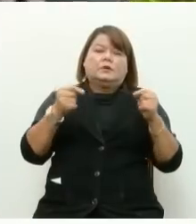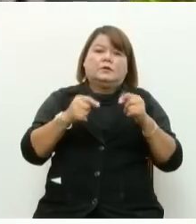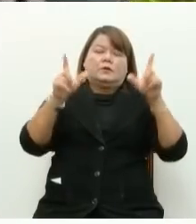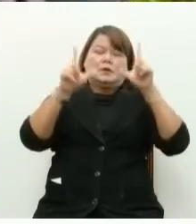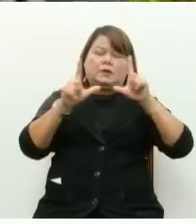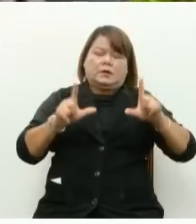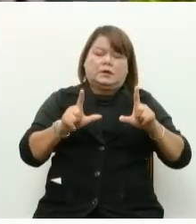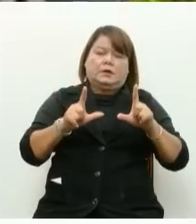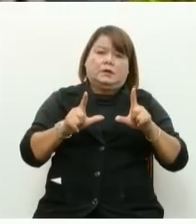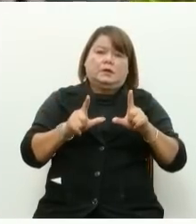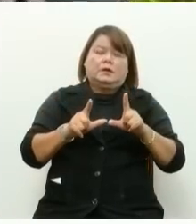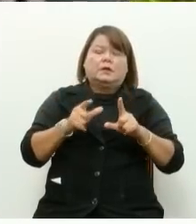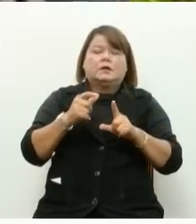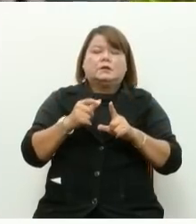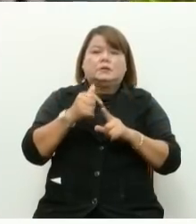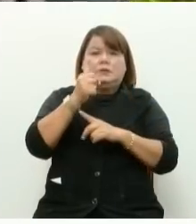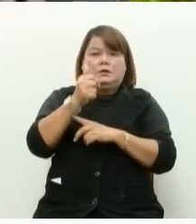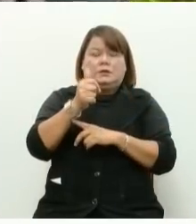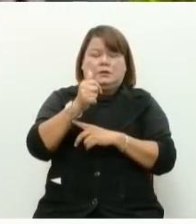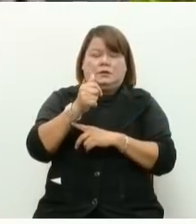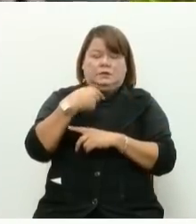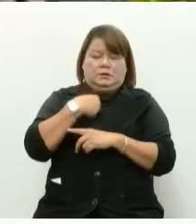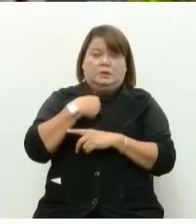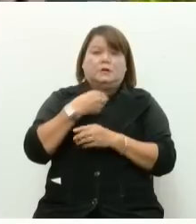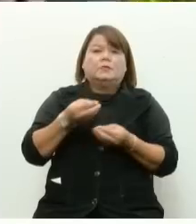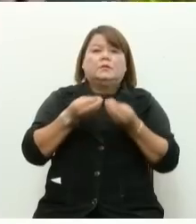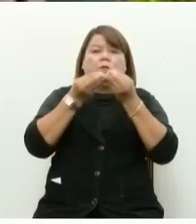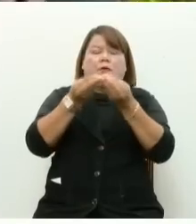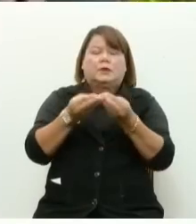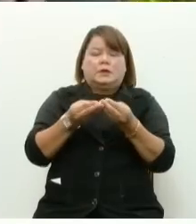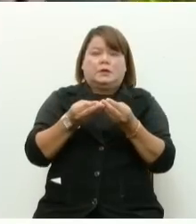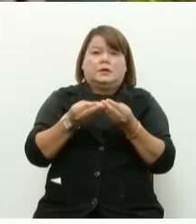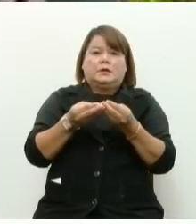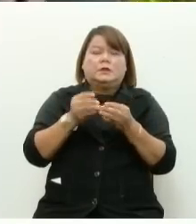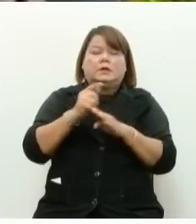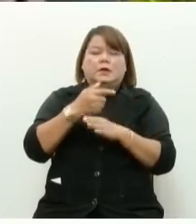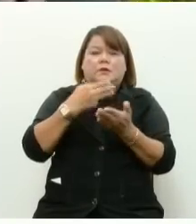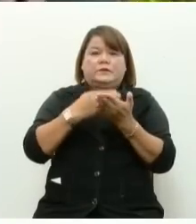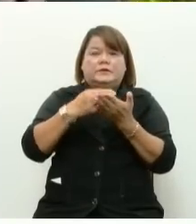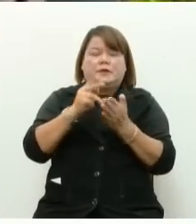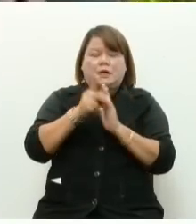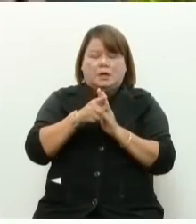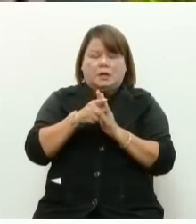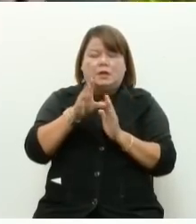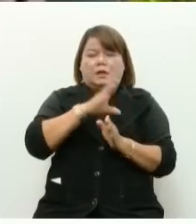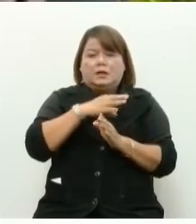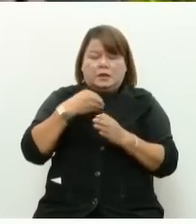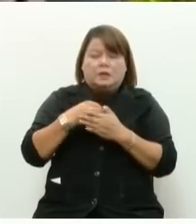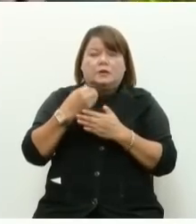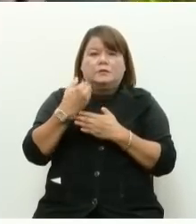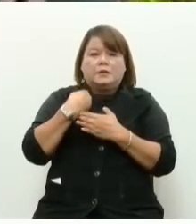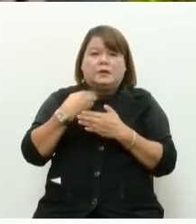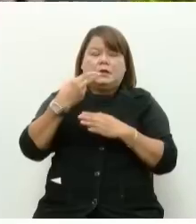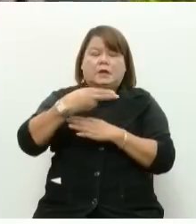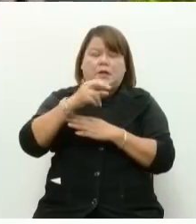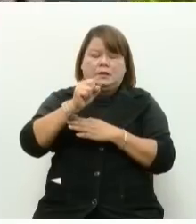ประสงค์ซึ่งตัวฉันเองได้รับการมอบหมายให้ขับเคลื่อนเรื่องงานวิชาการแล้วก็หนึ่งในนั้นคือหลักสูตร